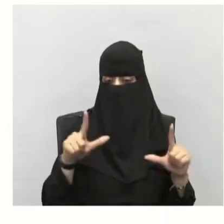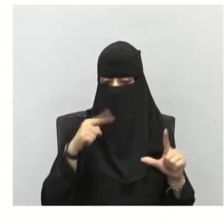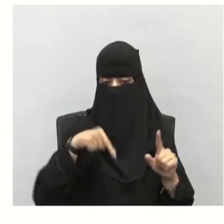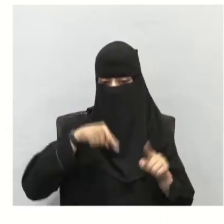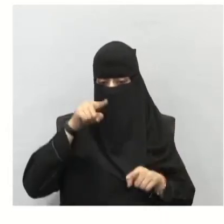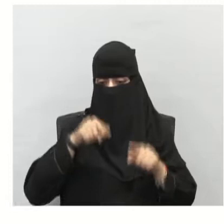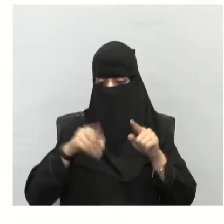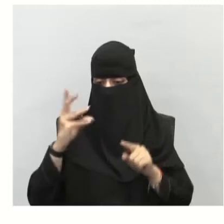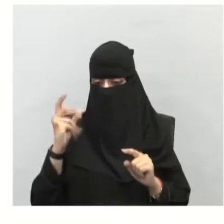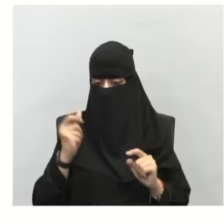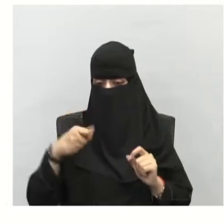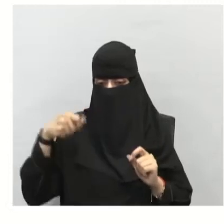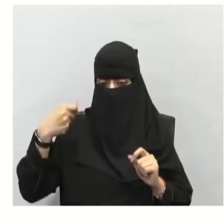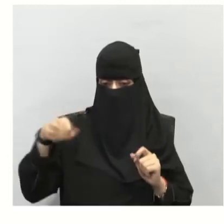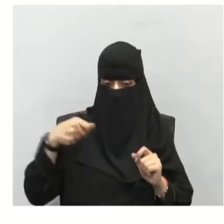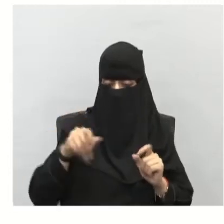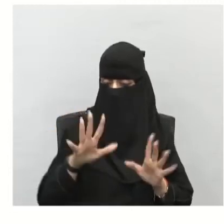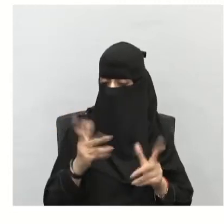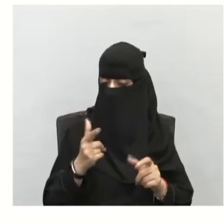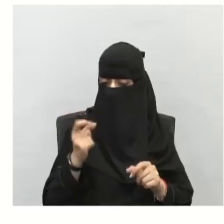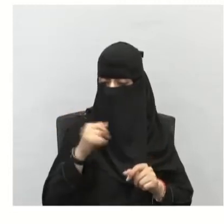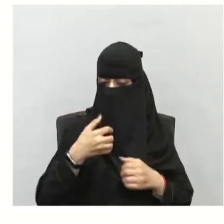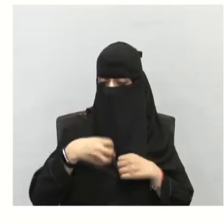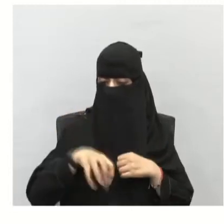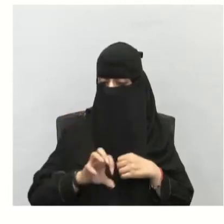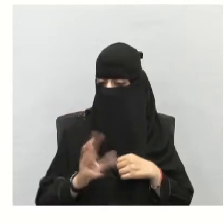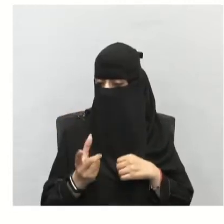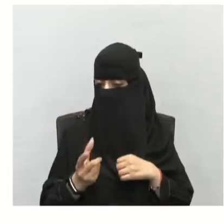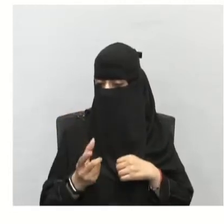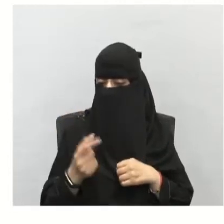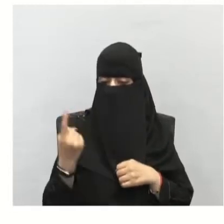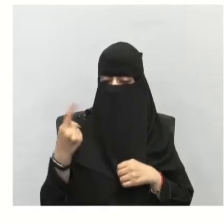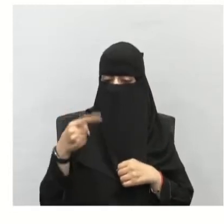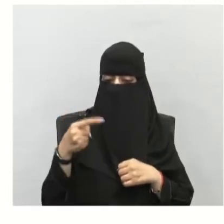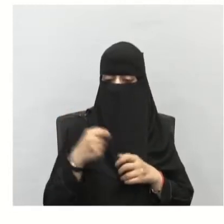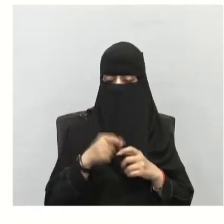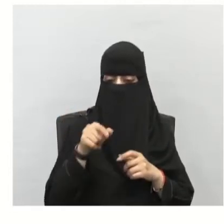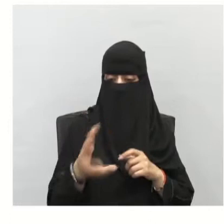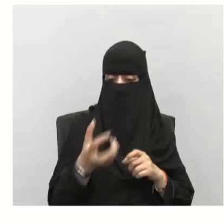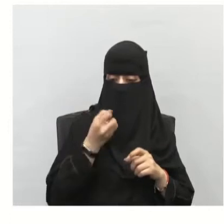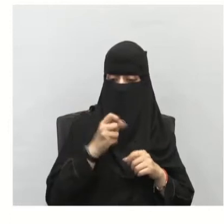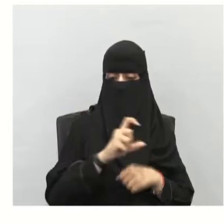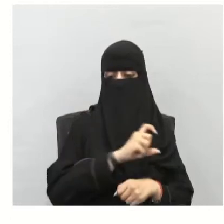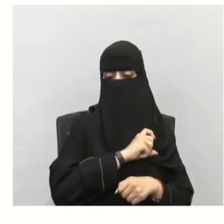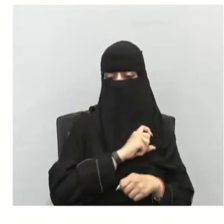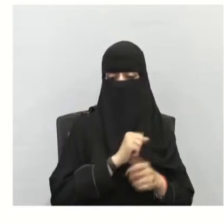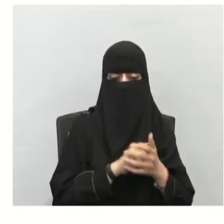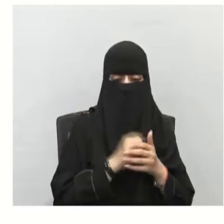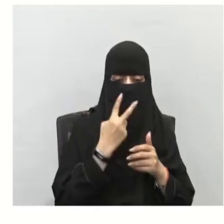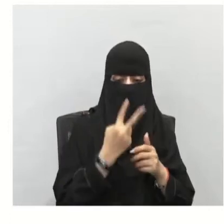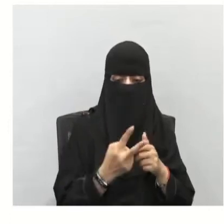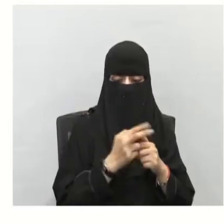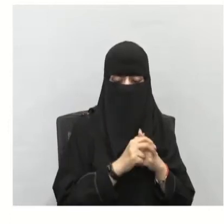الأوراق النقدية من فئة 10 ريالات والتي يمتلكها الطلاب. لاحظوا معي هنا